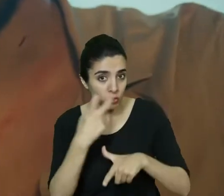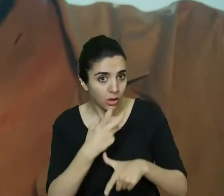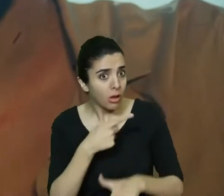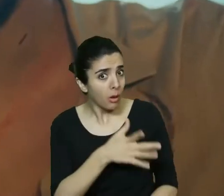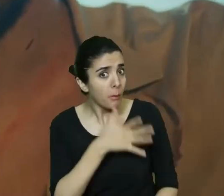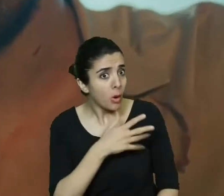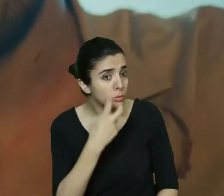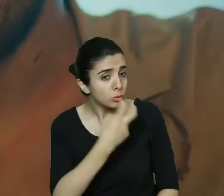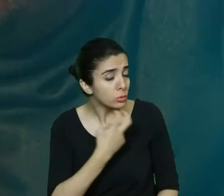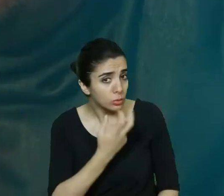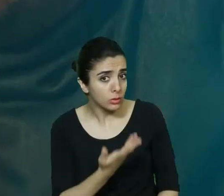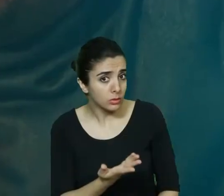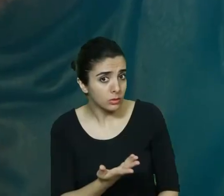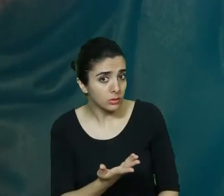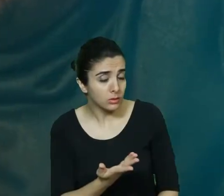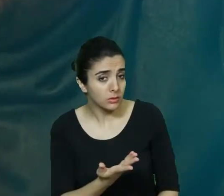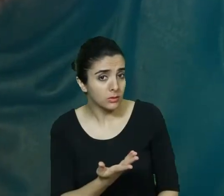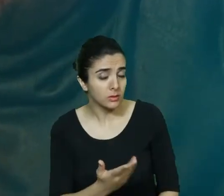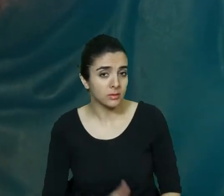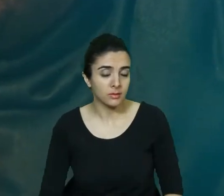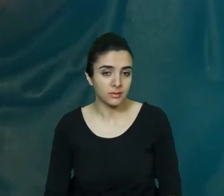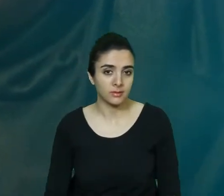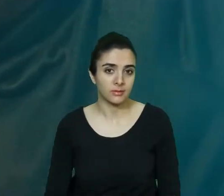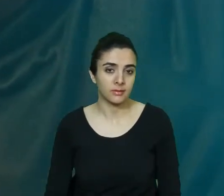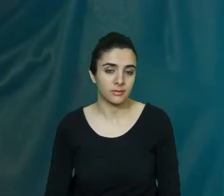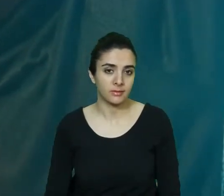Sen bilir miydin o türküyü? Buruk gülümsedi.